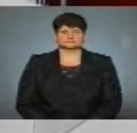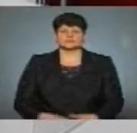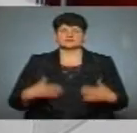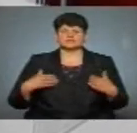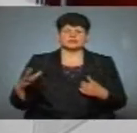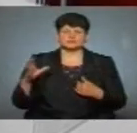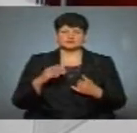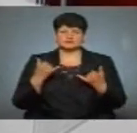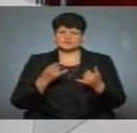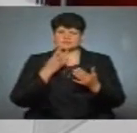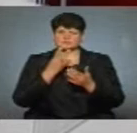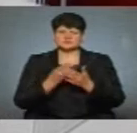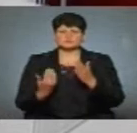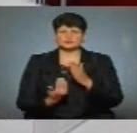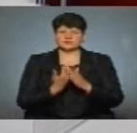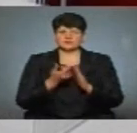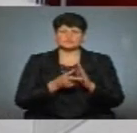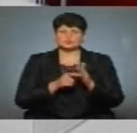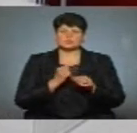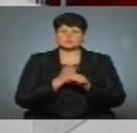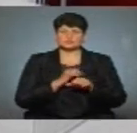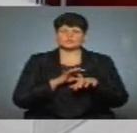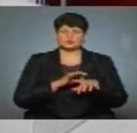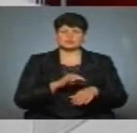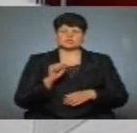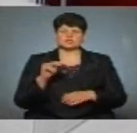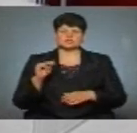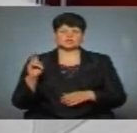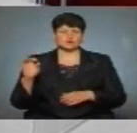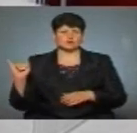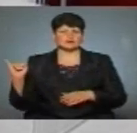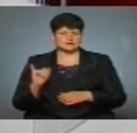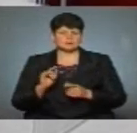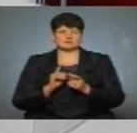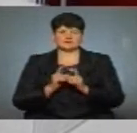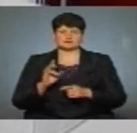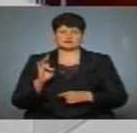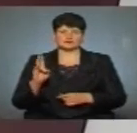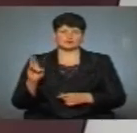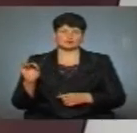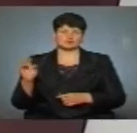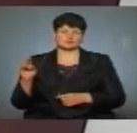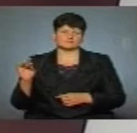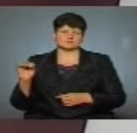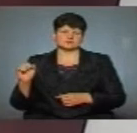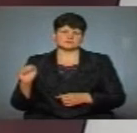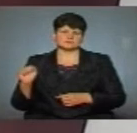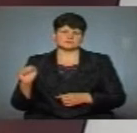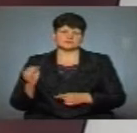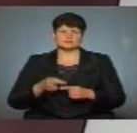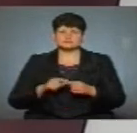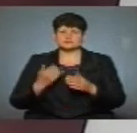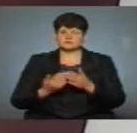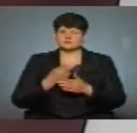Вітаю всіх, хто зараз з нами. Ви дивитесь новини. У студії працює ведуча Анастасія Чечко і сурдоперекладач Надія Коцовська. У цьому